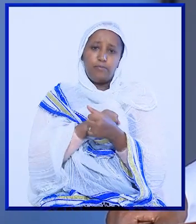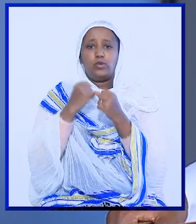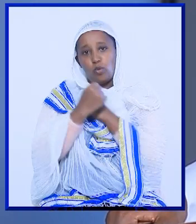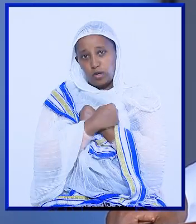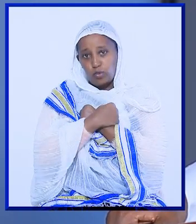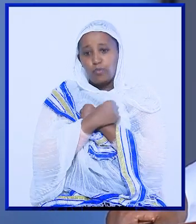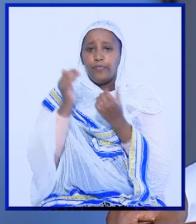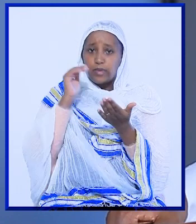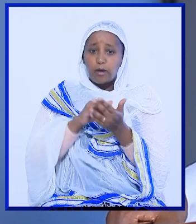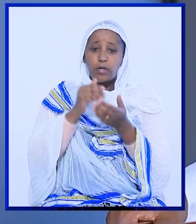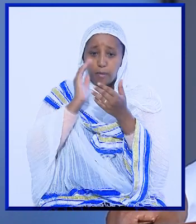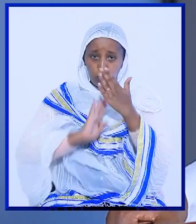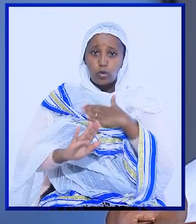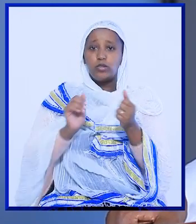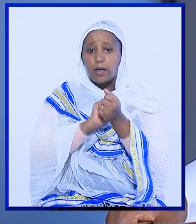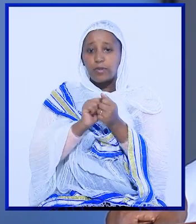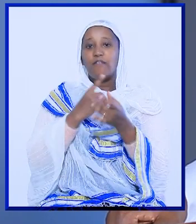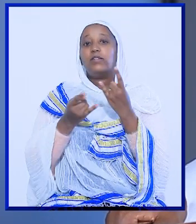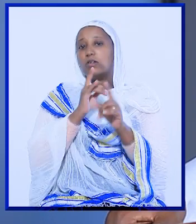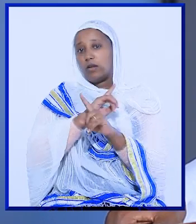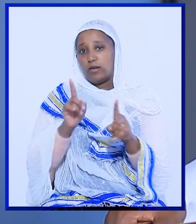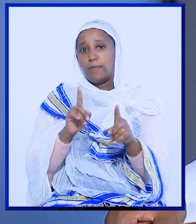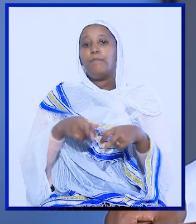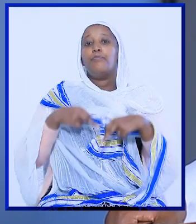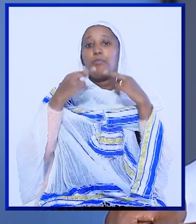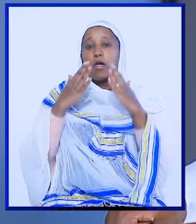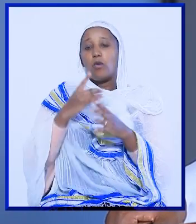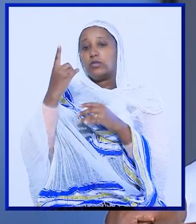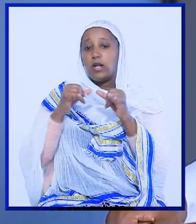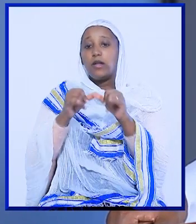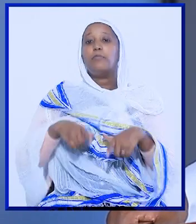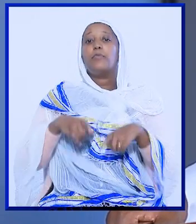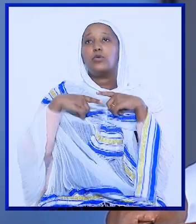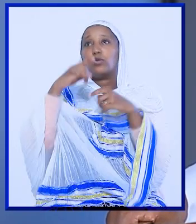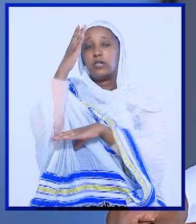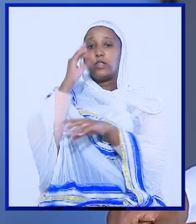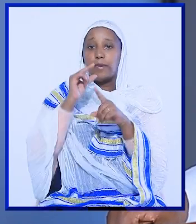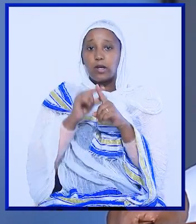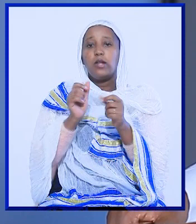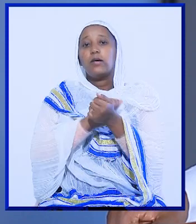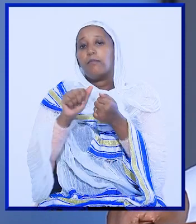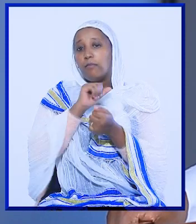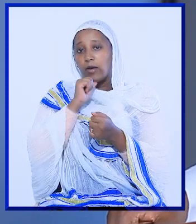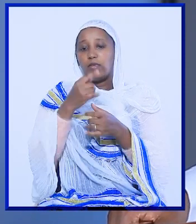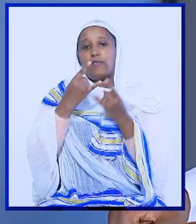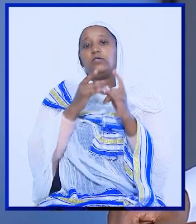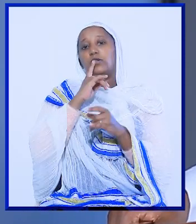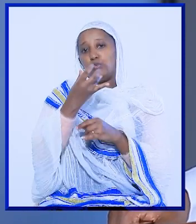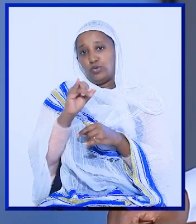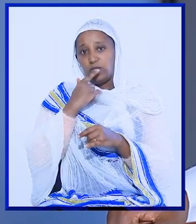በርሳችሁ ከልባችሁ አጥብቃችሁ ተዋደዱ። ዳግመኛም የተወለዳችሁት ከሚጠፋ ዘር አይደለም፣ በሕያውና ለዘላለም በሚኖር በእግዚአብሔር